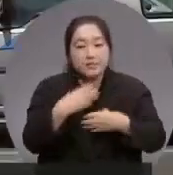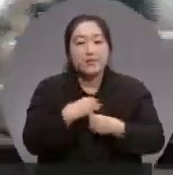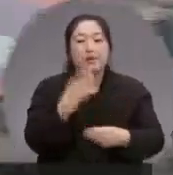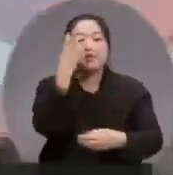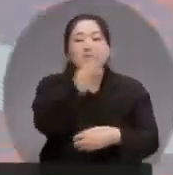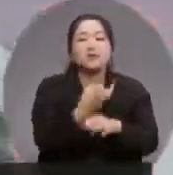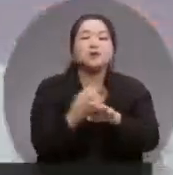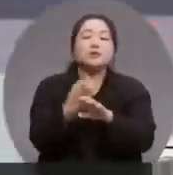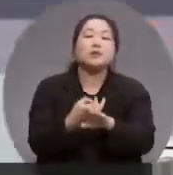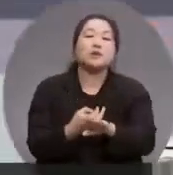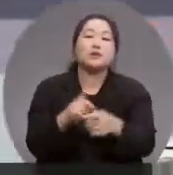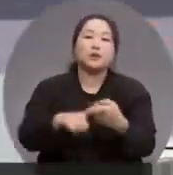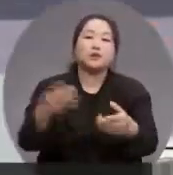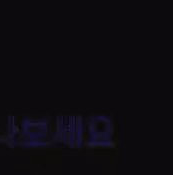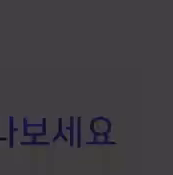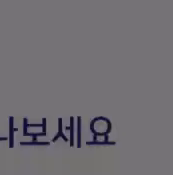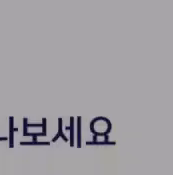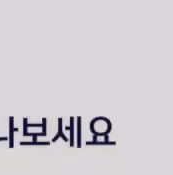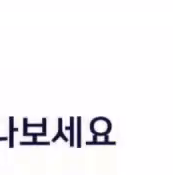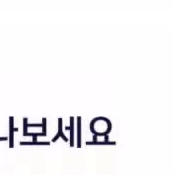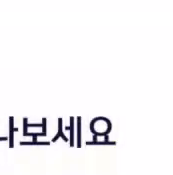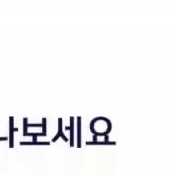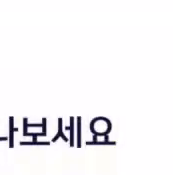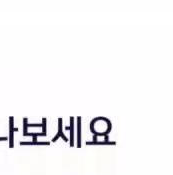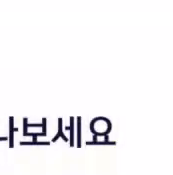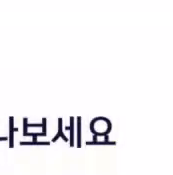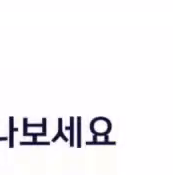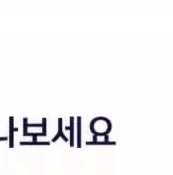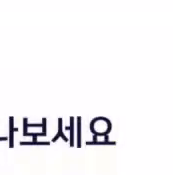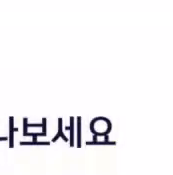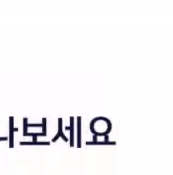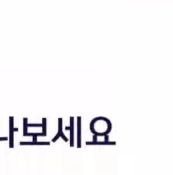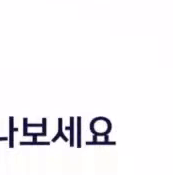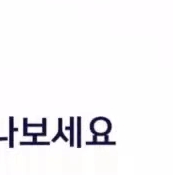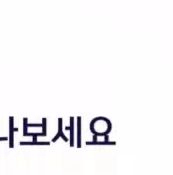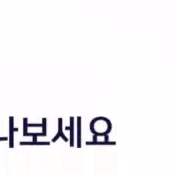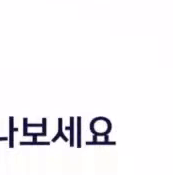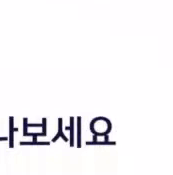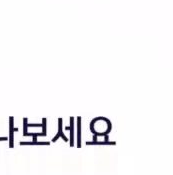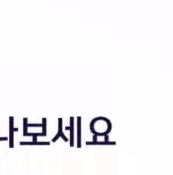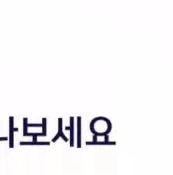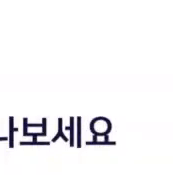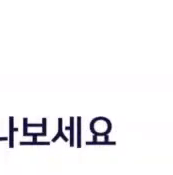MBC 뉴스 조미입니다.